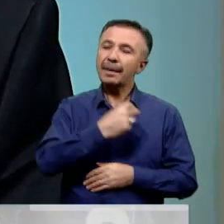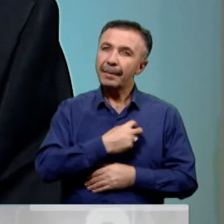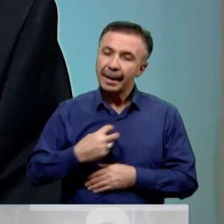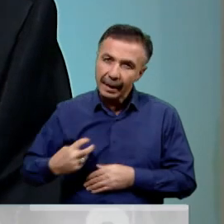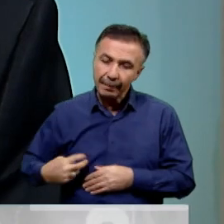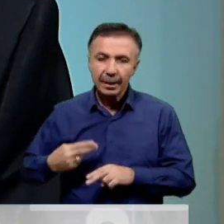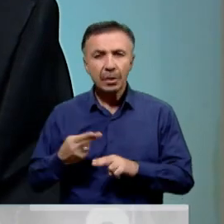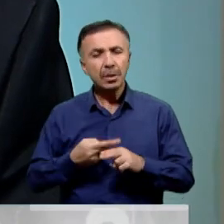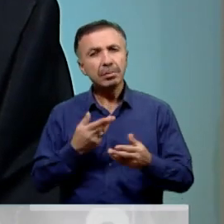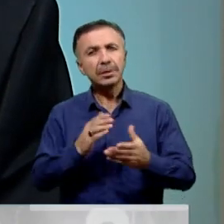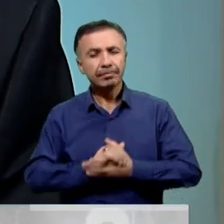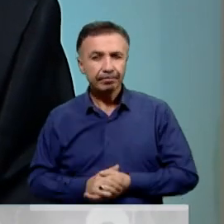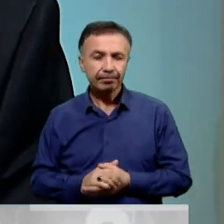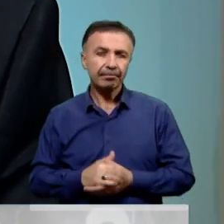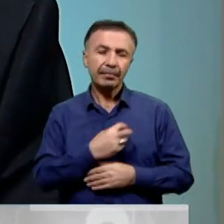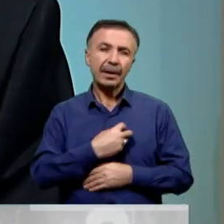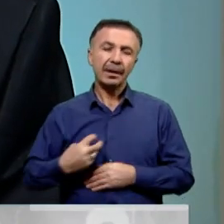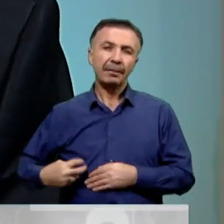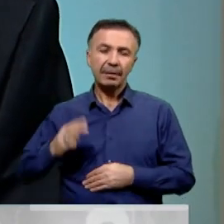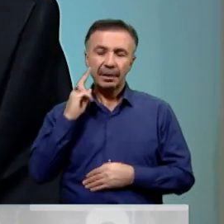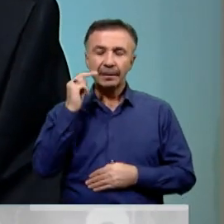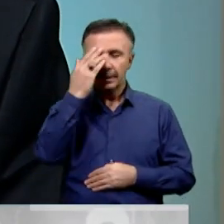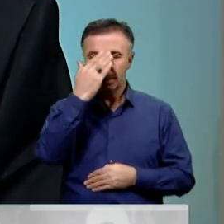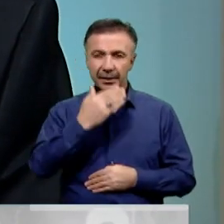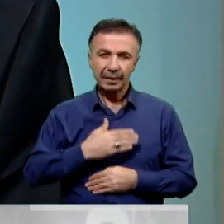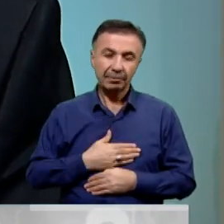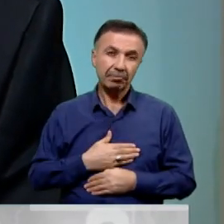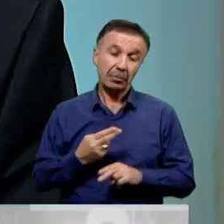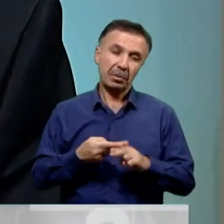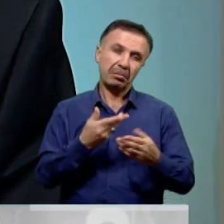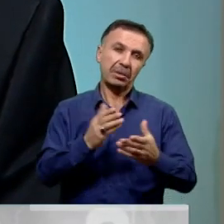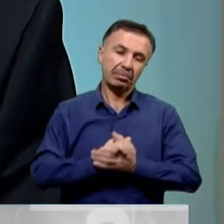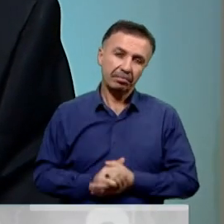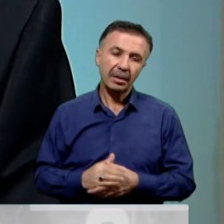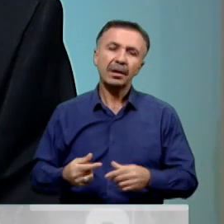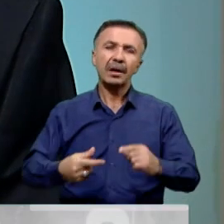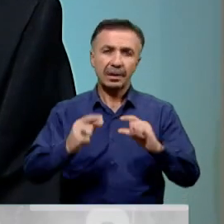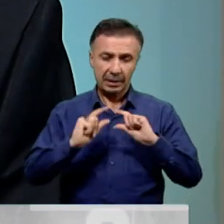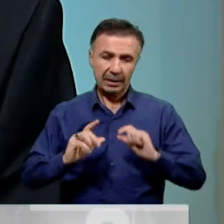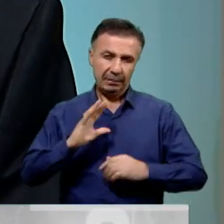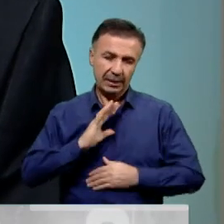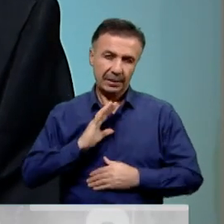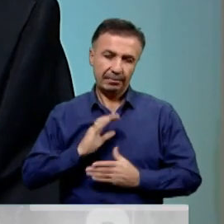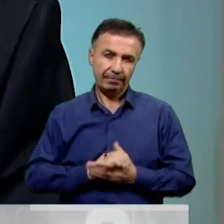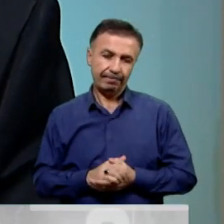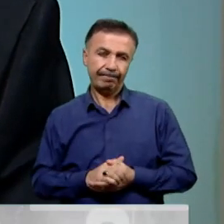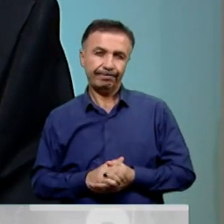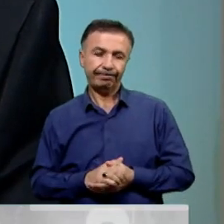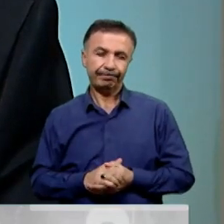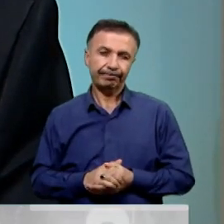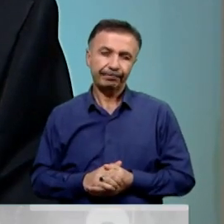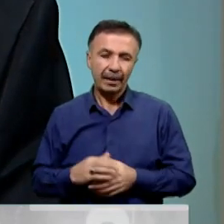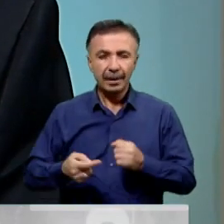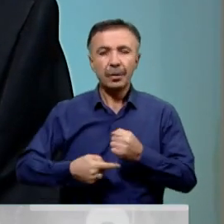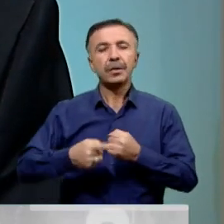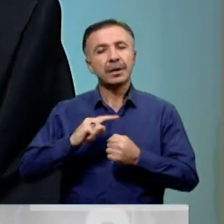bize örnek verdi. Resulullah Aleyhisselam'ın mesela hadisleri var. Daha önceki haftalarda bir